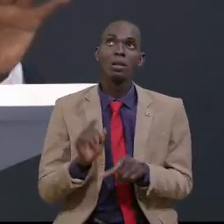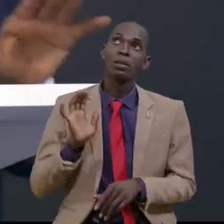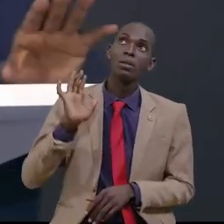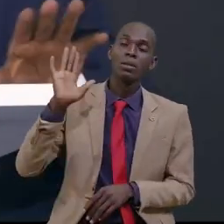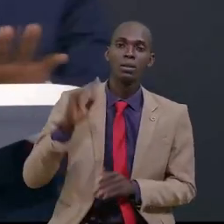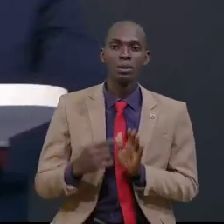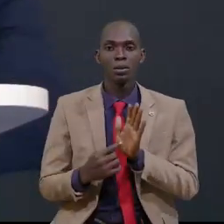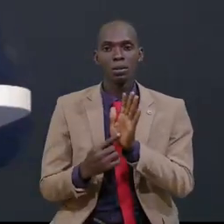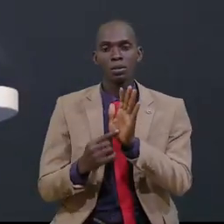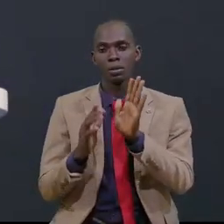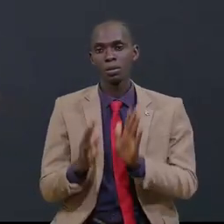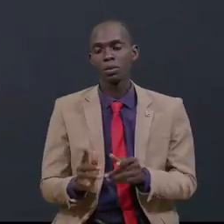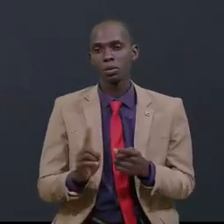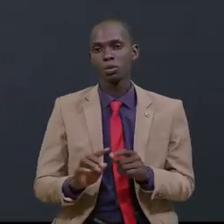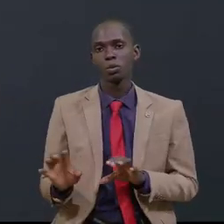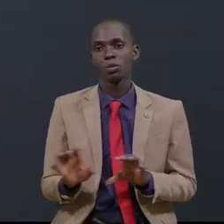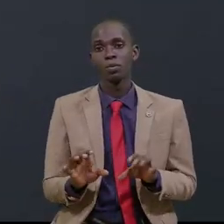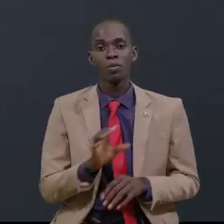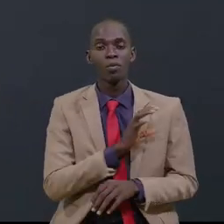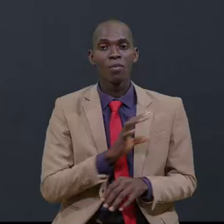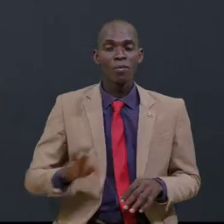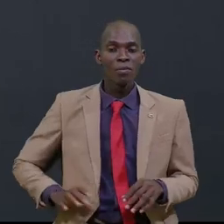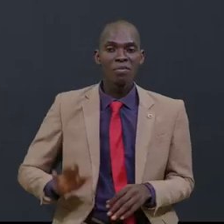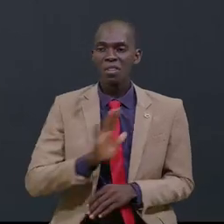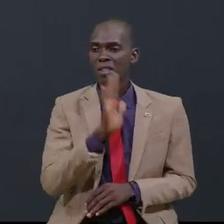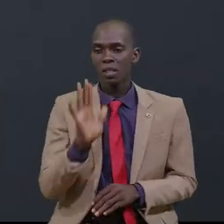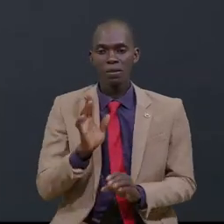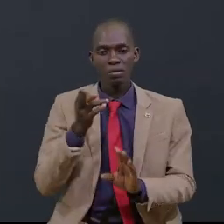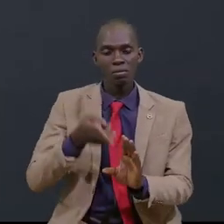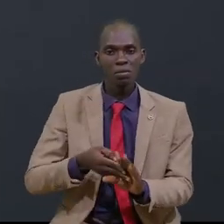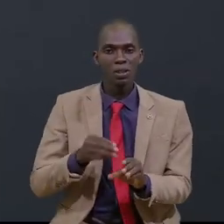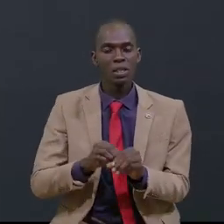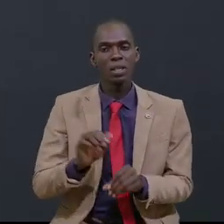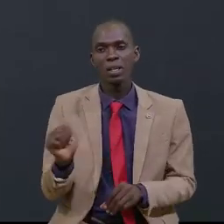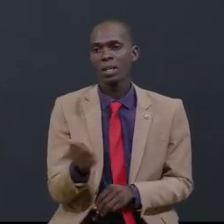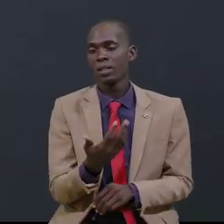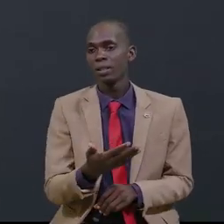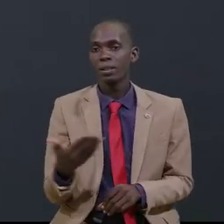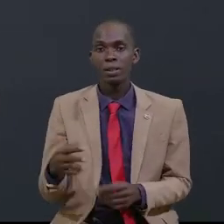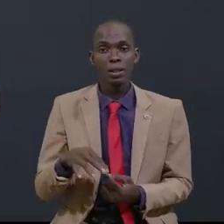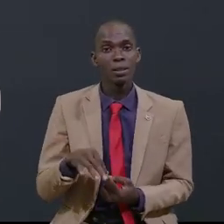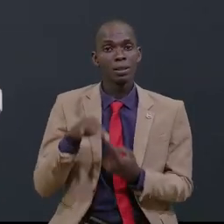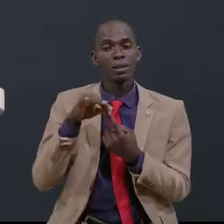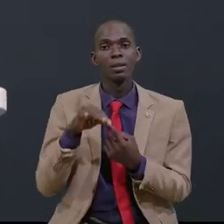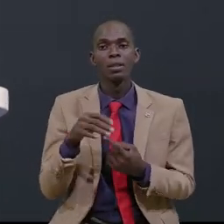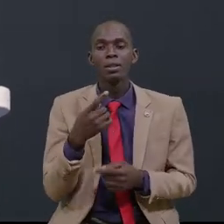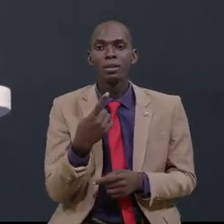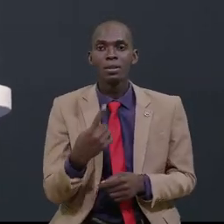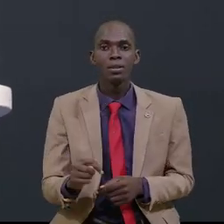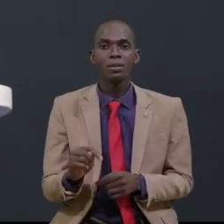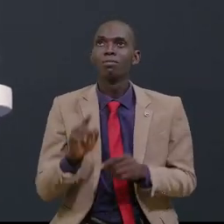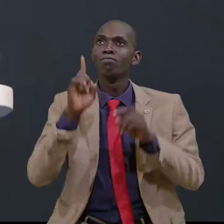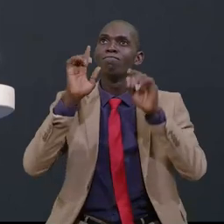tant que représentant. Christ ne s'implique jamais dans quelque chose